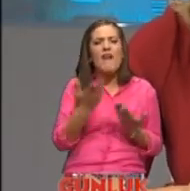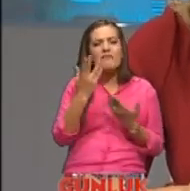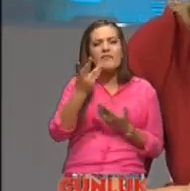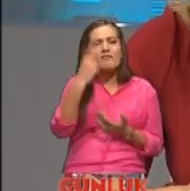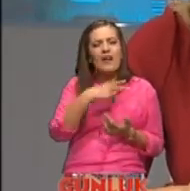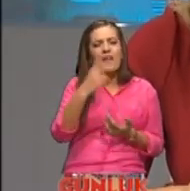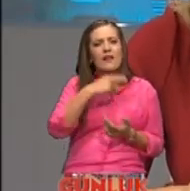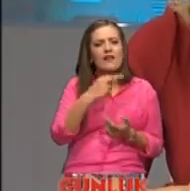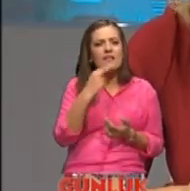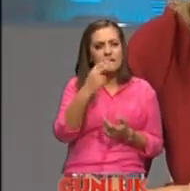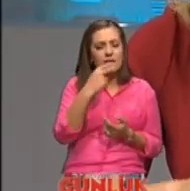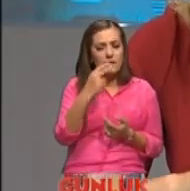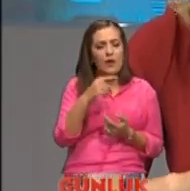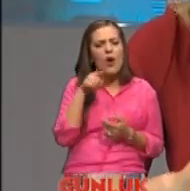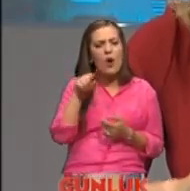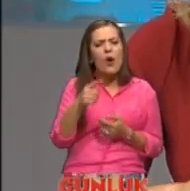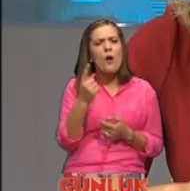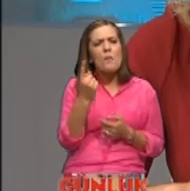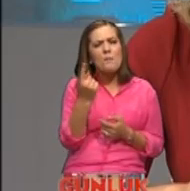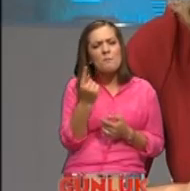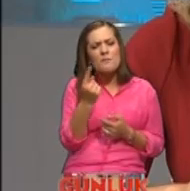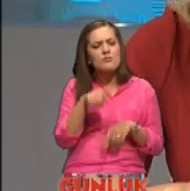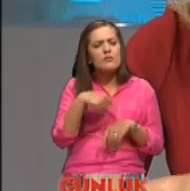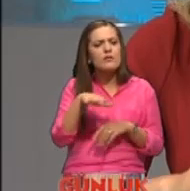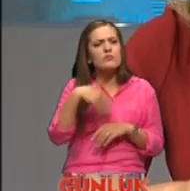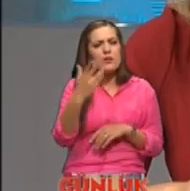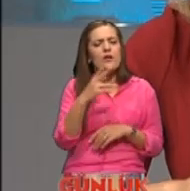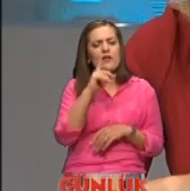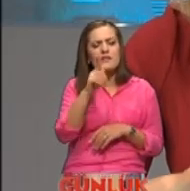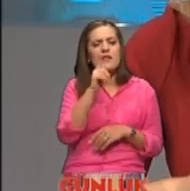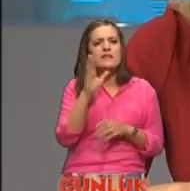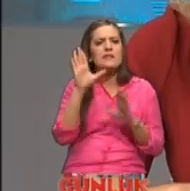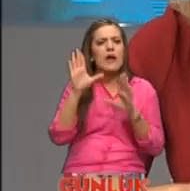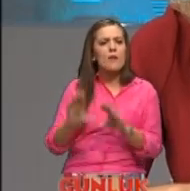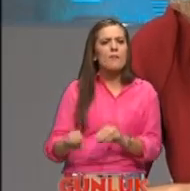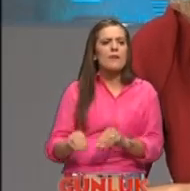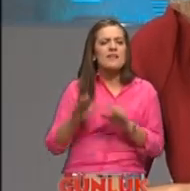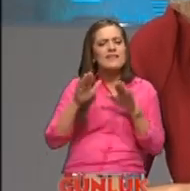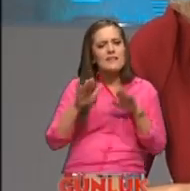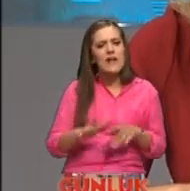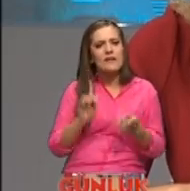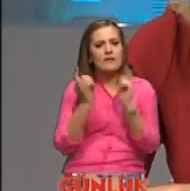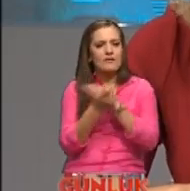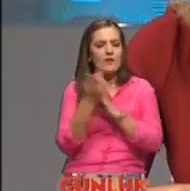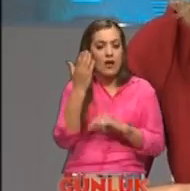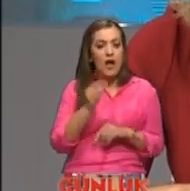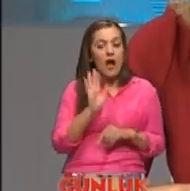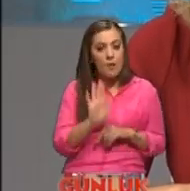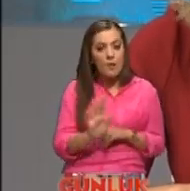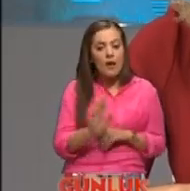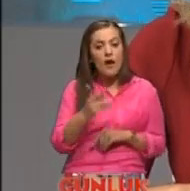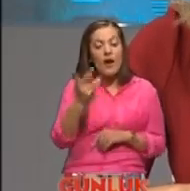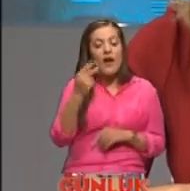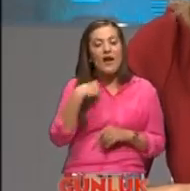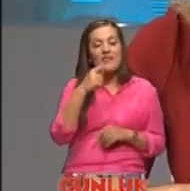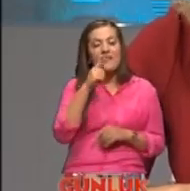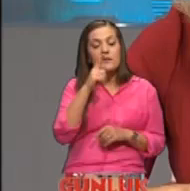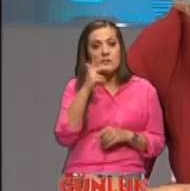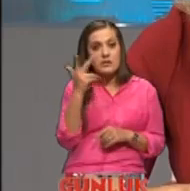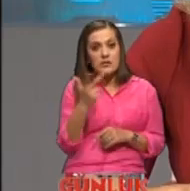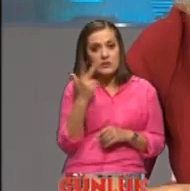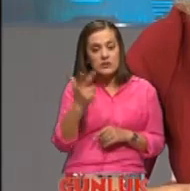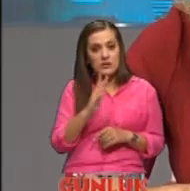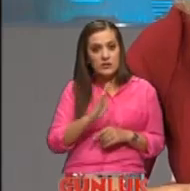Mırıldanma ağlaması ise o bir süre sonra mırıldanmasını sakinliğe bırakacaktır. Ama mırıldanması